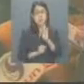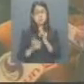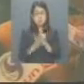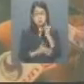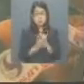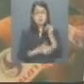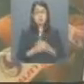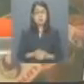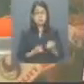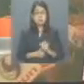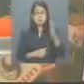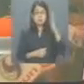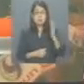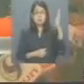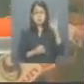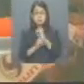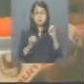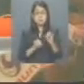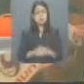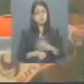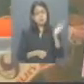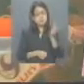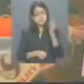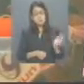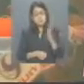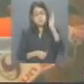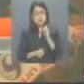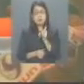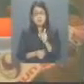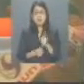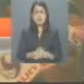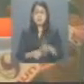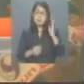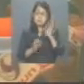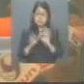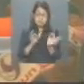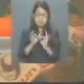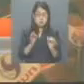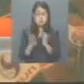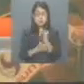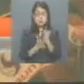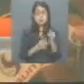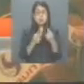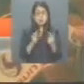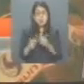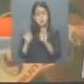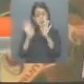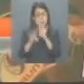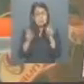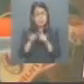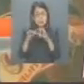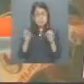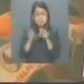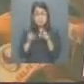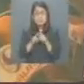การประท้วงเนี่ยก็จะทำให้การอภิปรายเนี่ยราบรื่นแล้วก็พูดได้เนื้อหาได้สาระแม้ว่าประเด็นมันอาจจะซ้ำกันเพราะว่าผู้แปรย